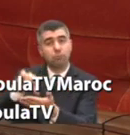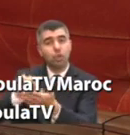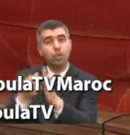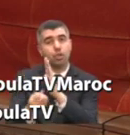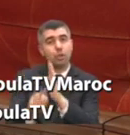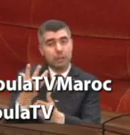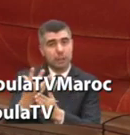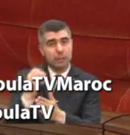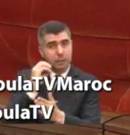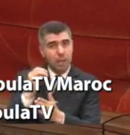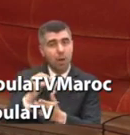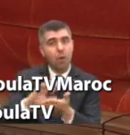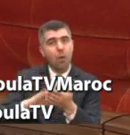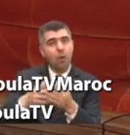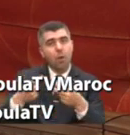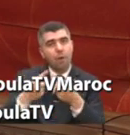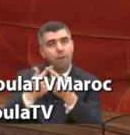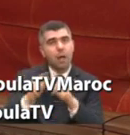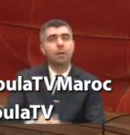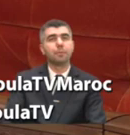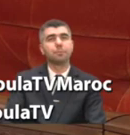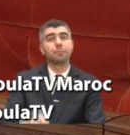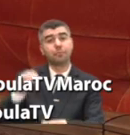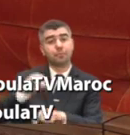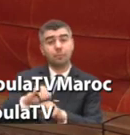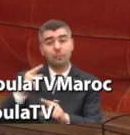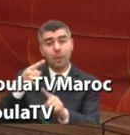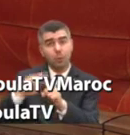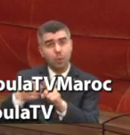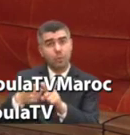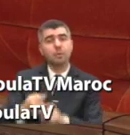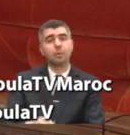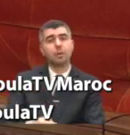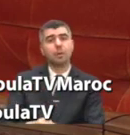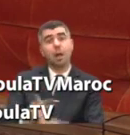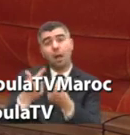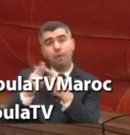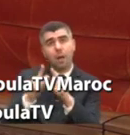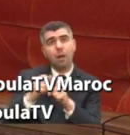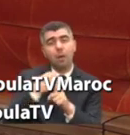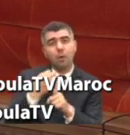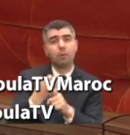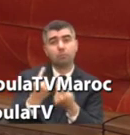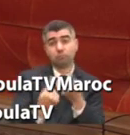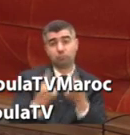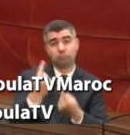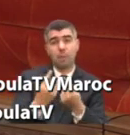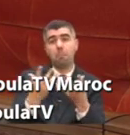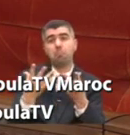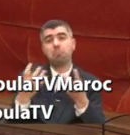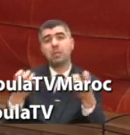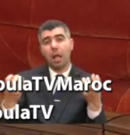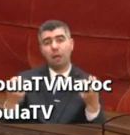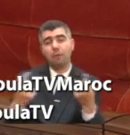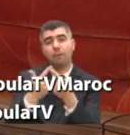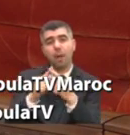و6 المراكز الاقليميه اللي بدا فيها هذا العمل. ثم هناك ما يتعلق بالانسنه ديال الخدمات، راه كتشوفوا بان مجموعه ديال المصالح اللي تم